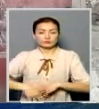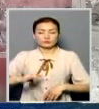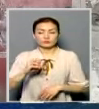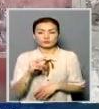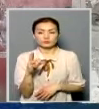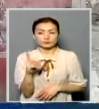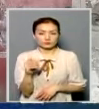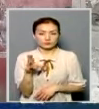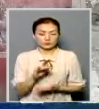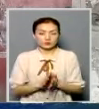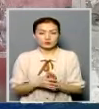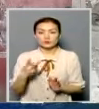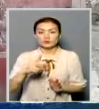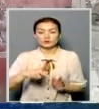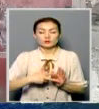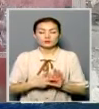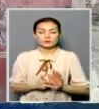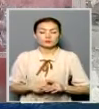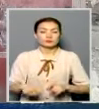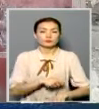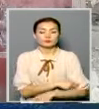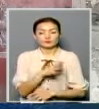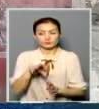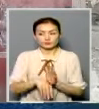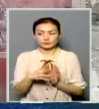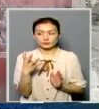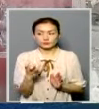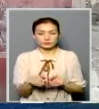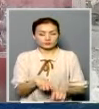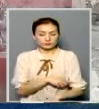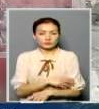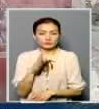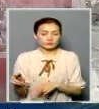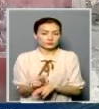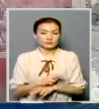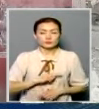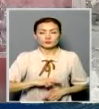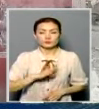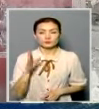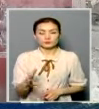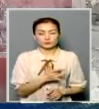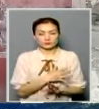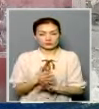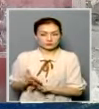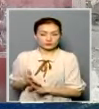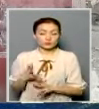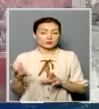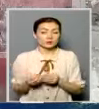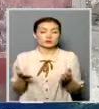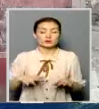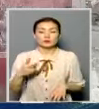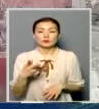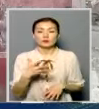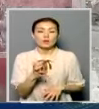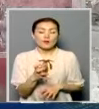Ауэзова составит 2,8 километра. Из них 400 метров будут отремонтированы в текущем году. Остальные